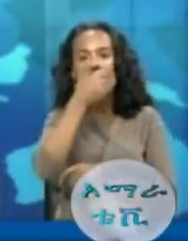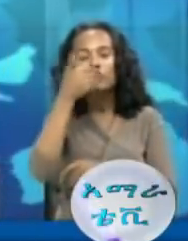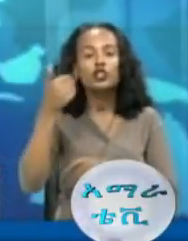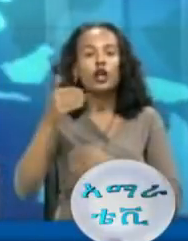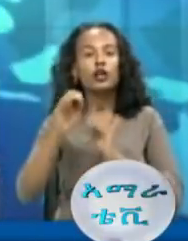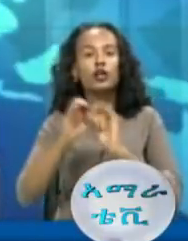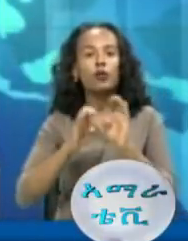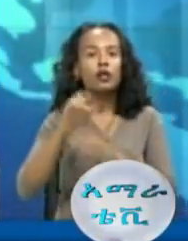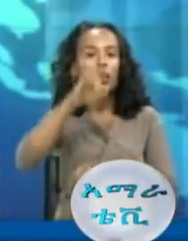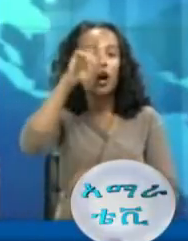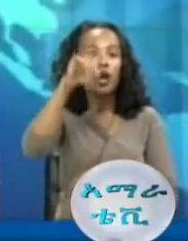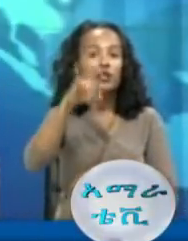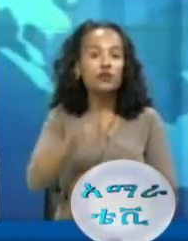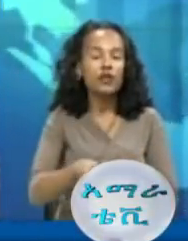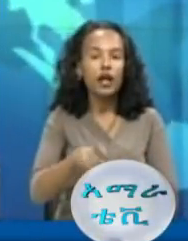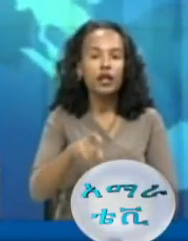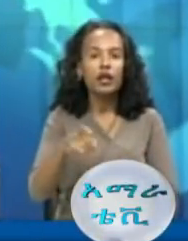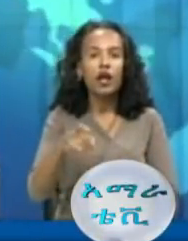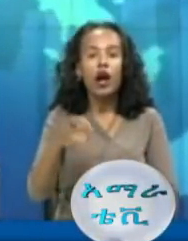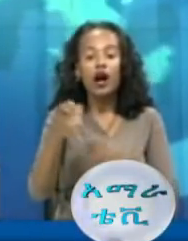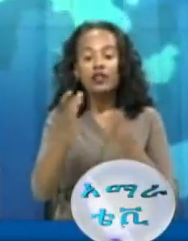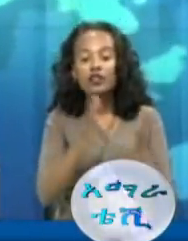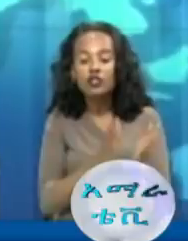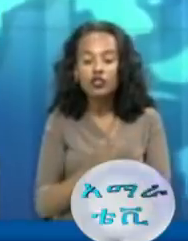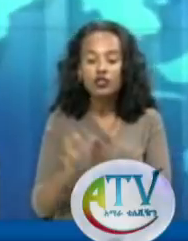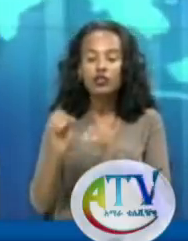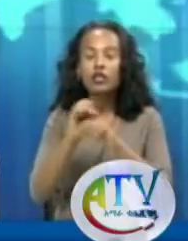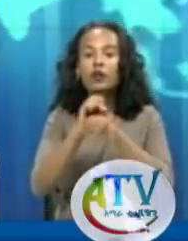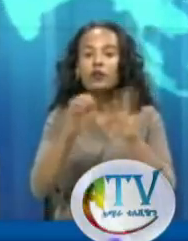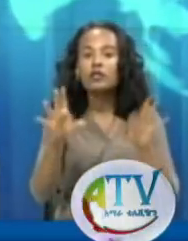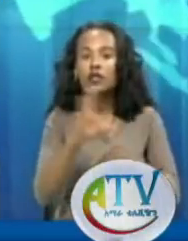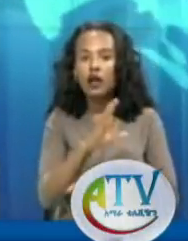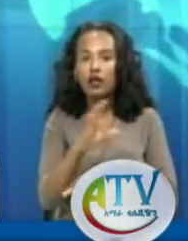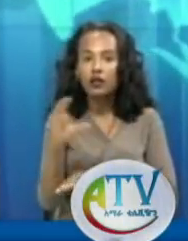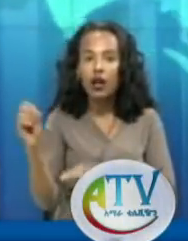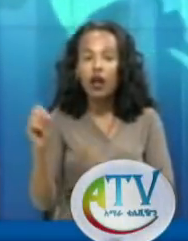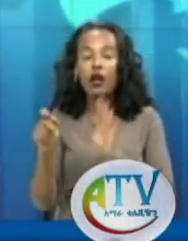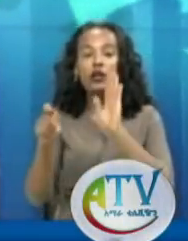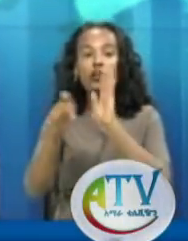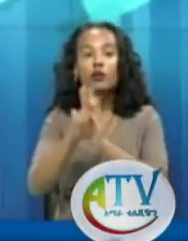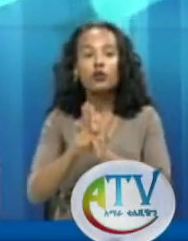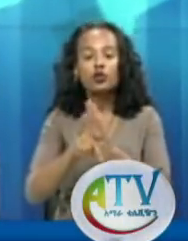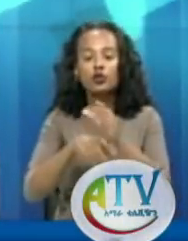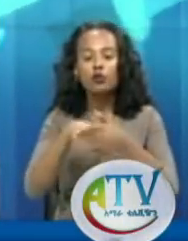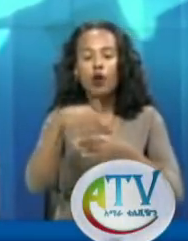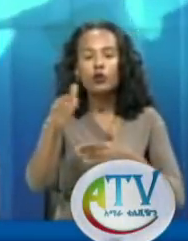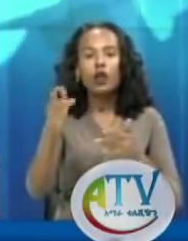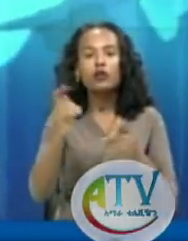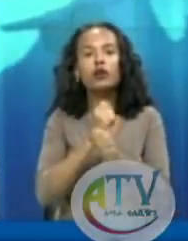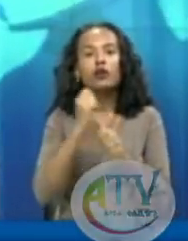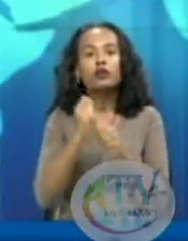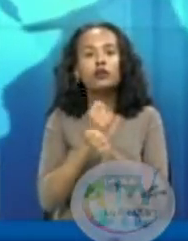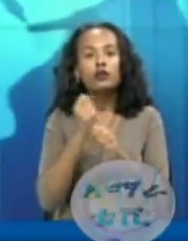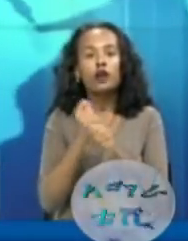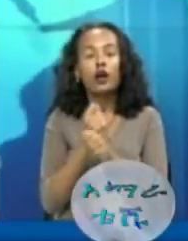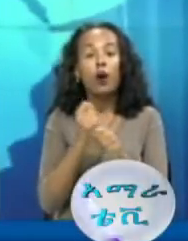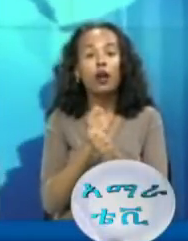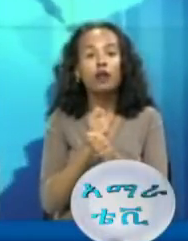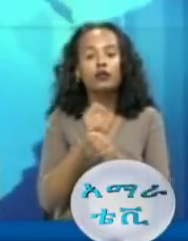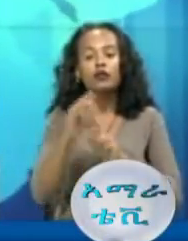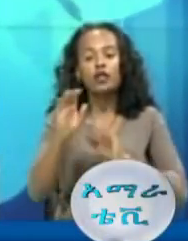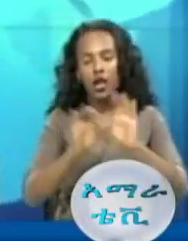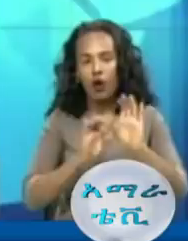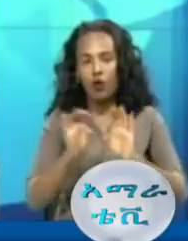ለማድረግ አስፈላጊ አደረጃጀትን የመዘርጋትና ደንቦቹን ማውጣት ተግባራት